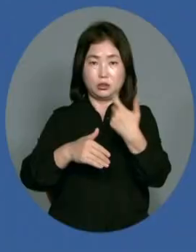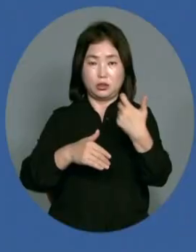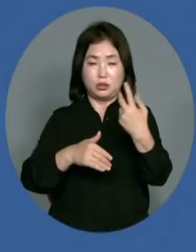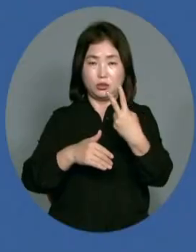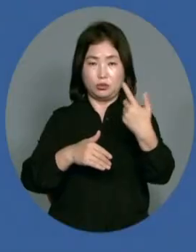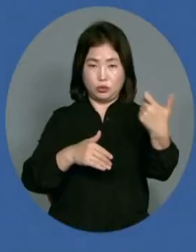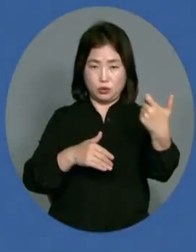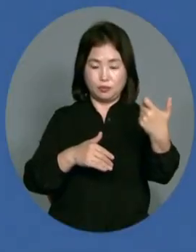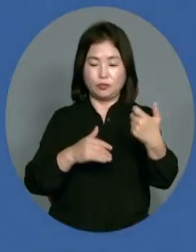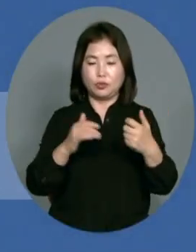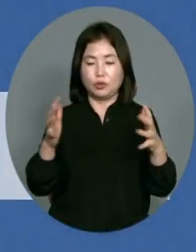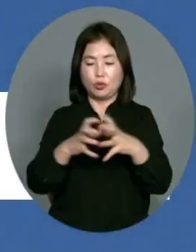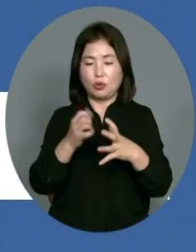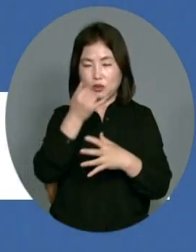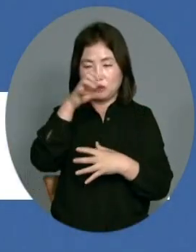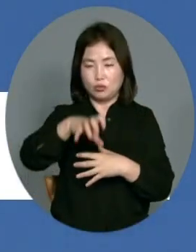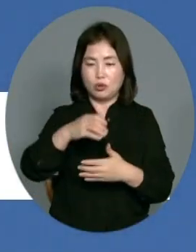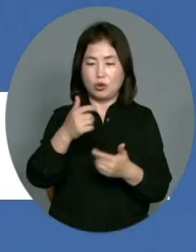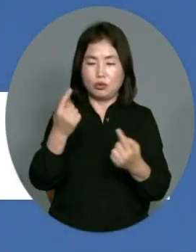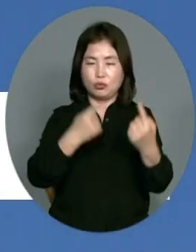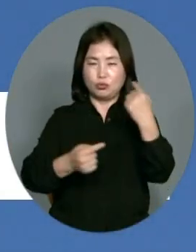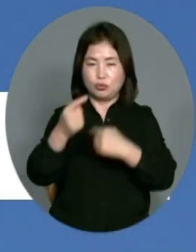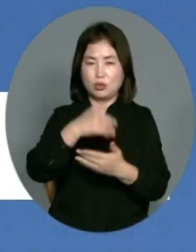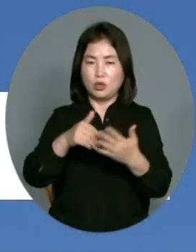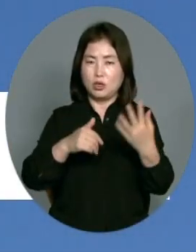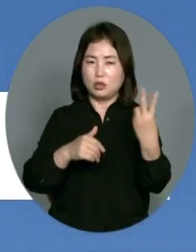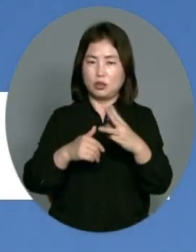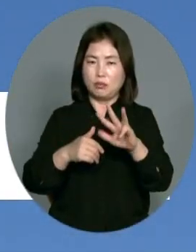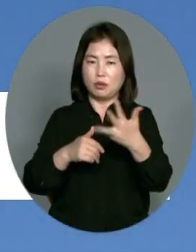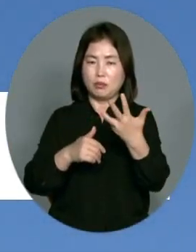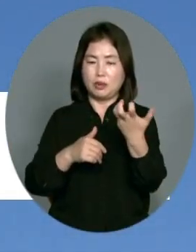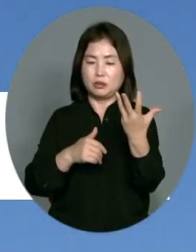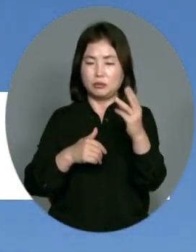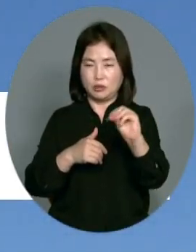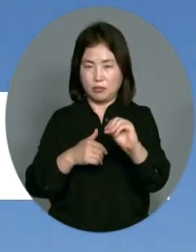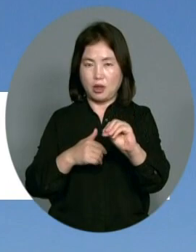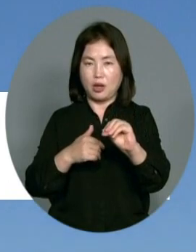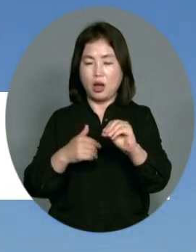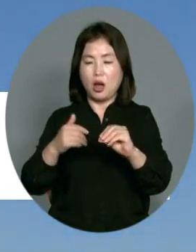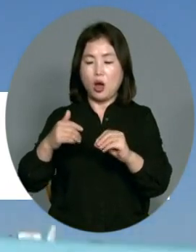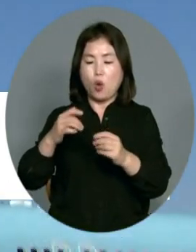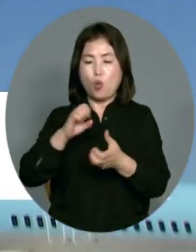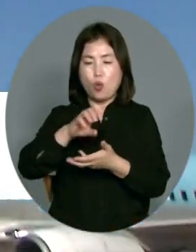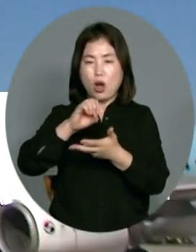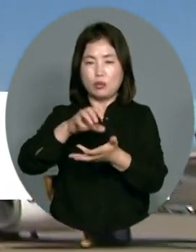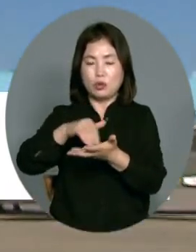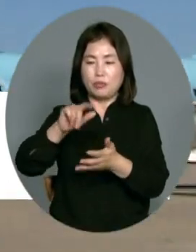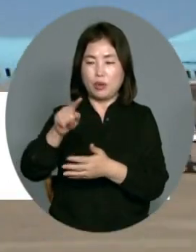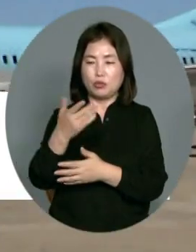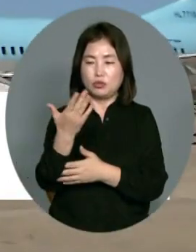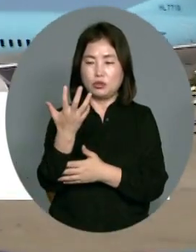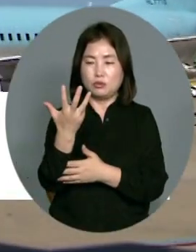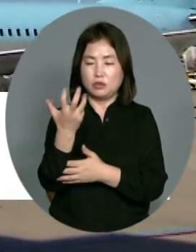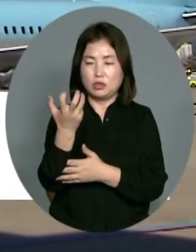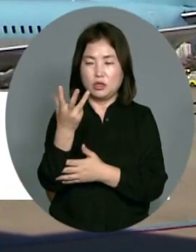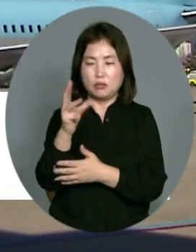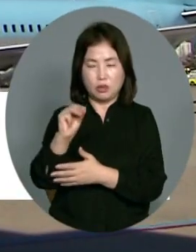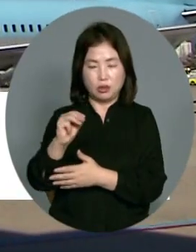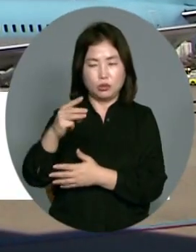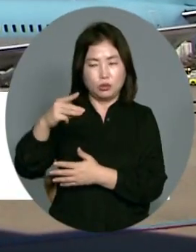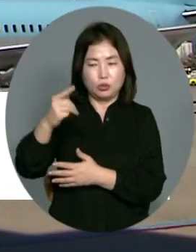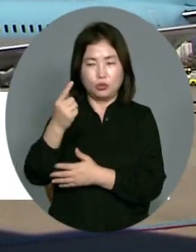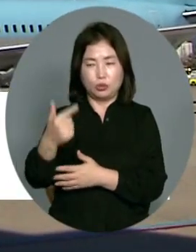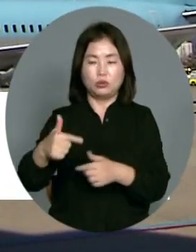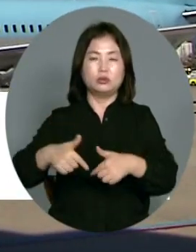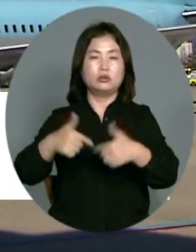2060년이면 통합신공항의 여객 수요가 2,887만 명, 화물 수요는 197만 톤으로 급증할